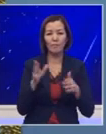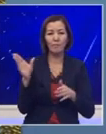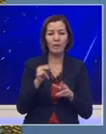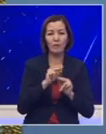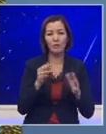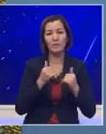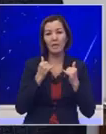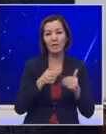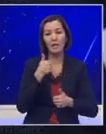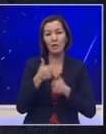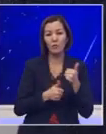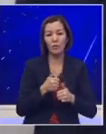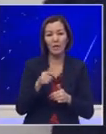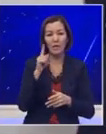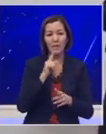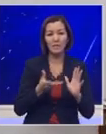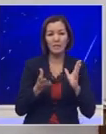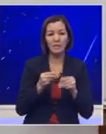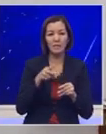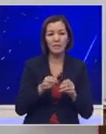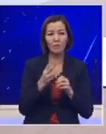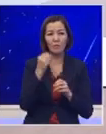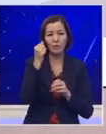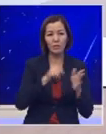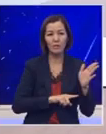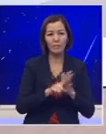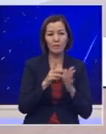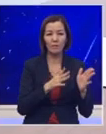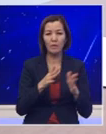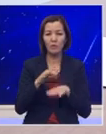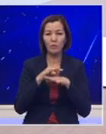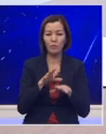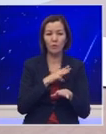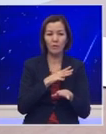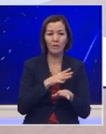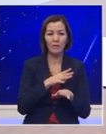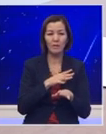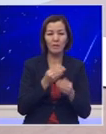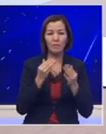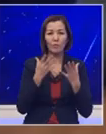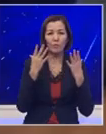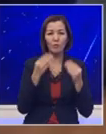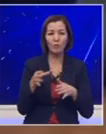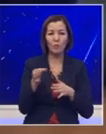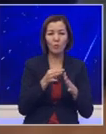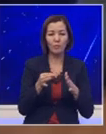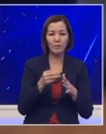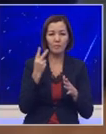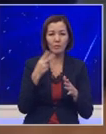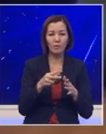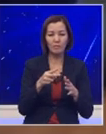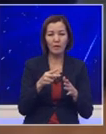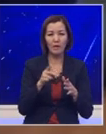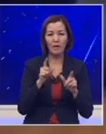ұстаздарға арналған дода. Ол елімізде 2012 жылдан бері дәстүрлі түрде ұйымдастырылып келеді. Бүгінде облысымыздың 20-дан